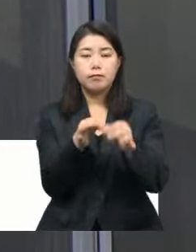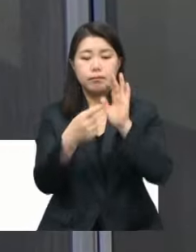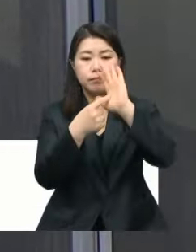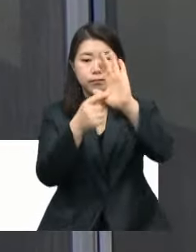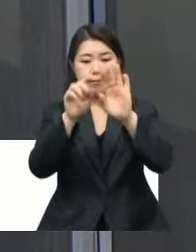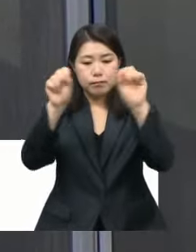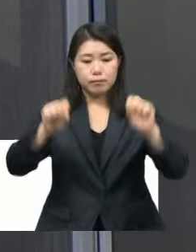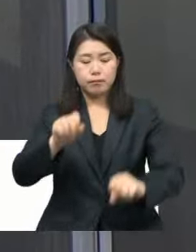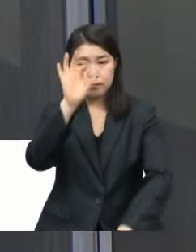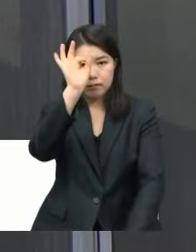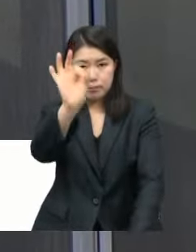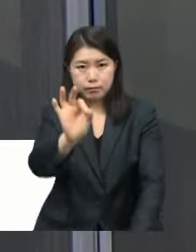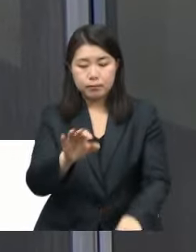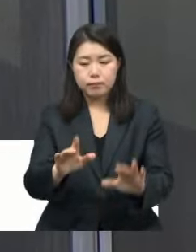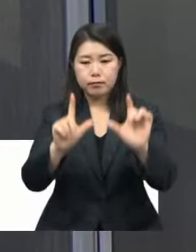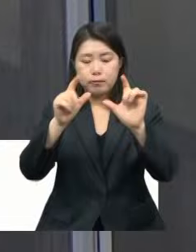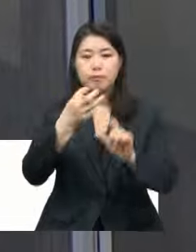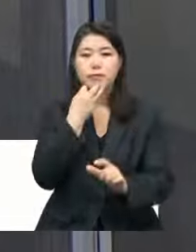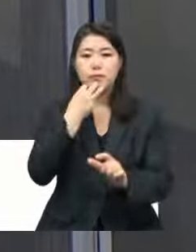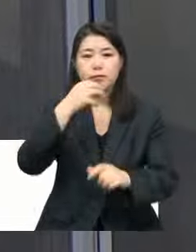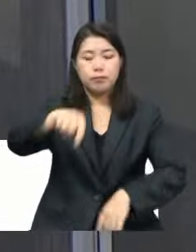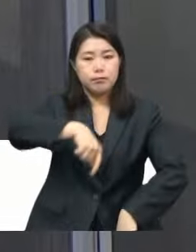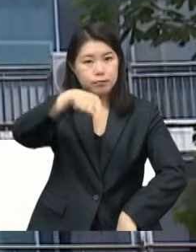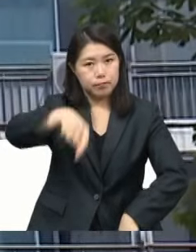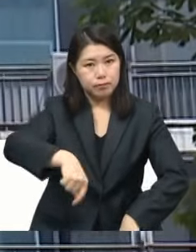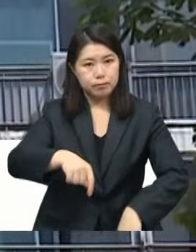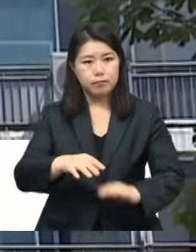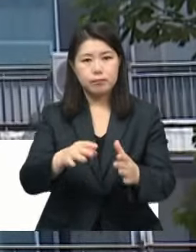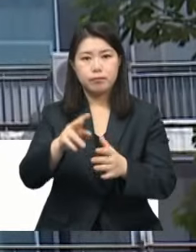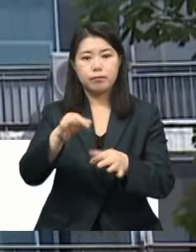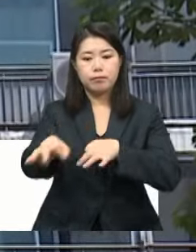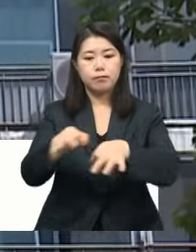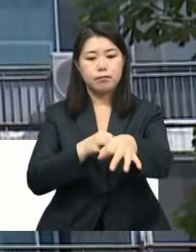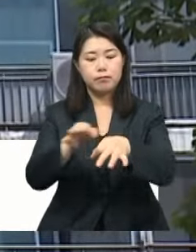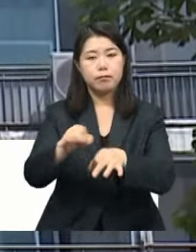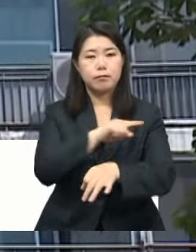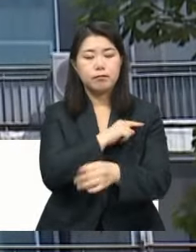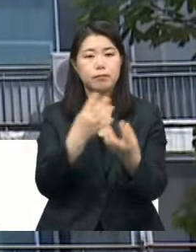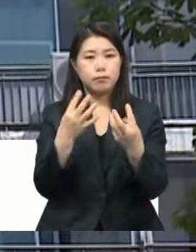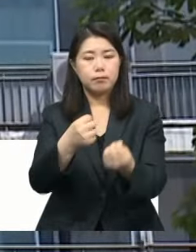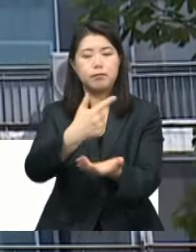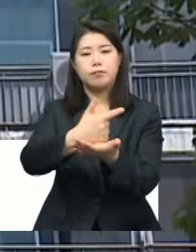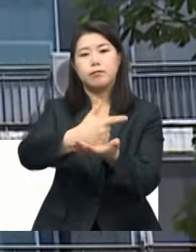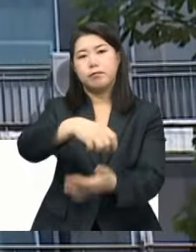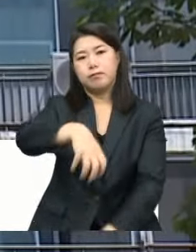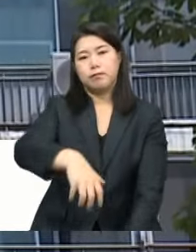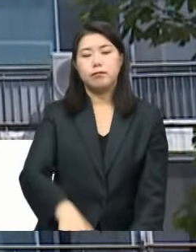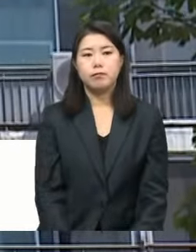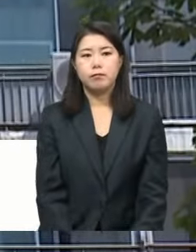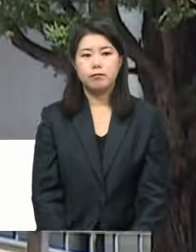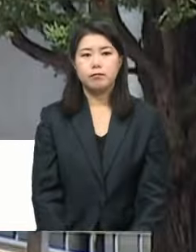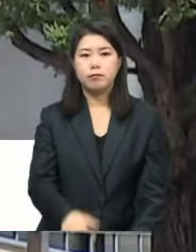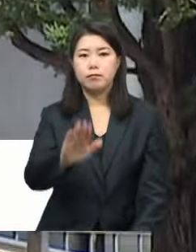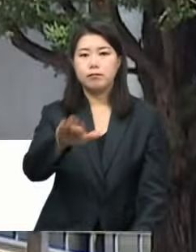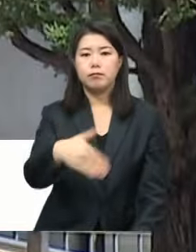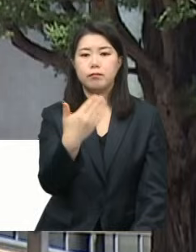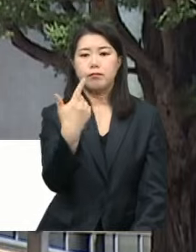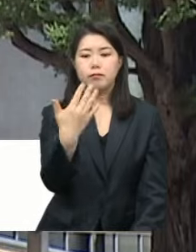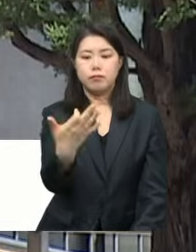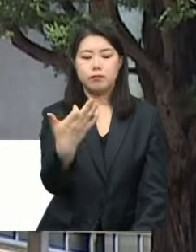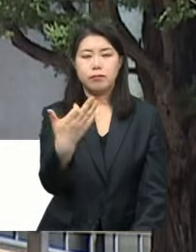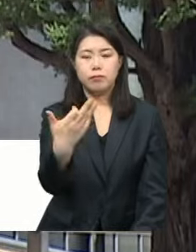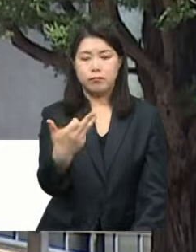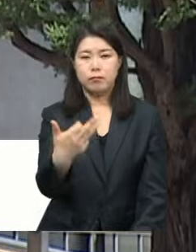시스템에 따르면 올해 서울 25개 자치구 중 거래량이 가장 많은 곳은 노원구로 모두 918 건이